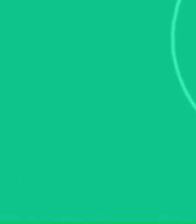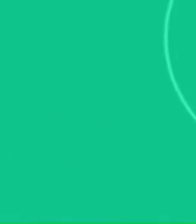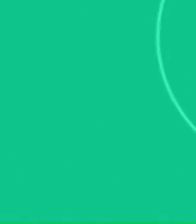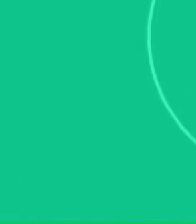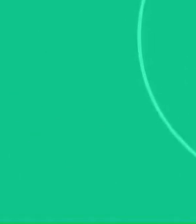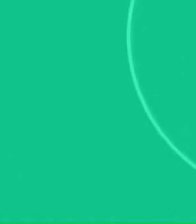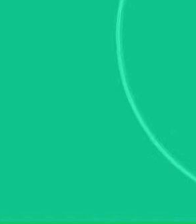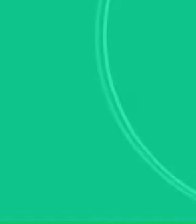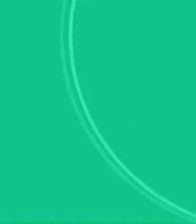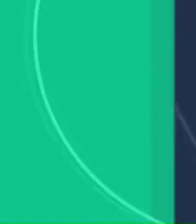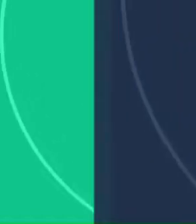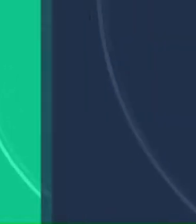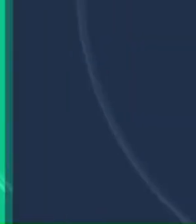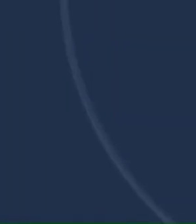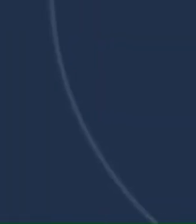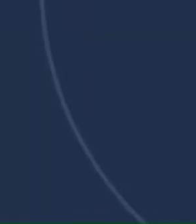Музика